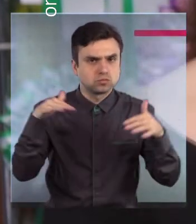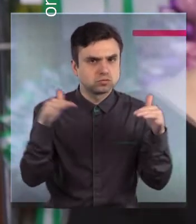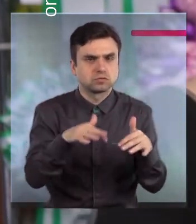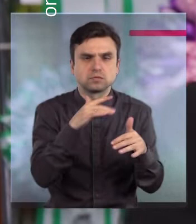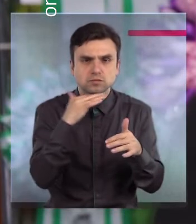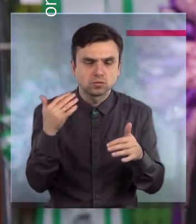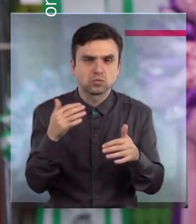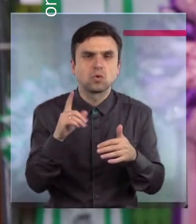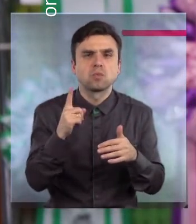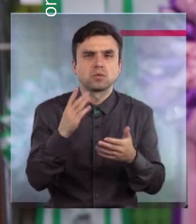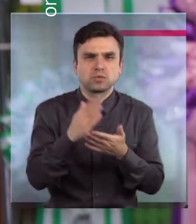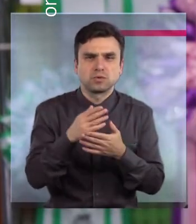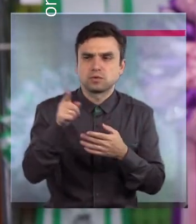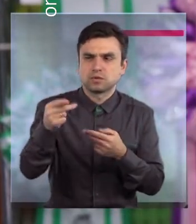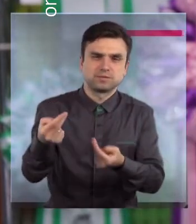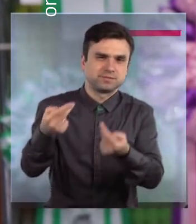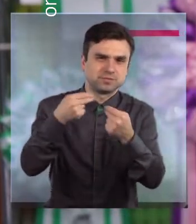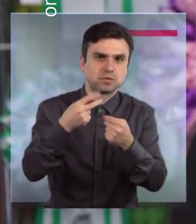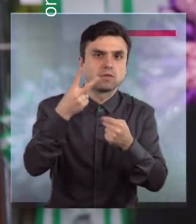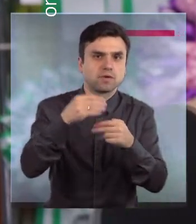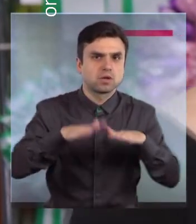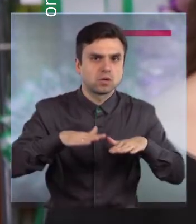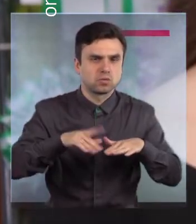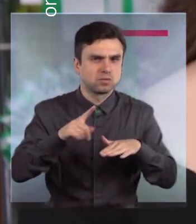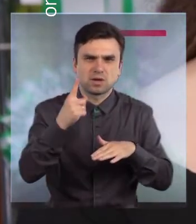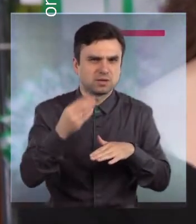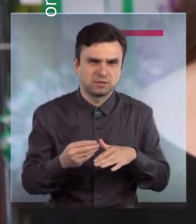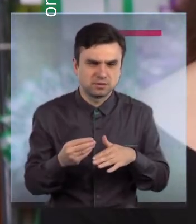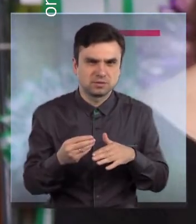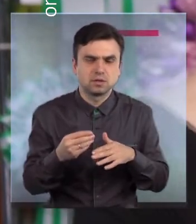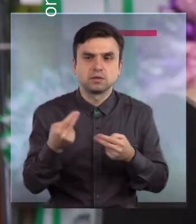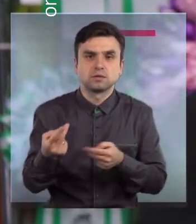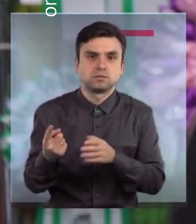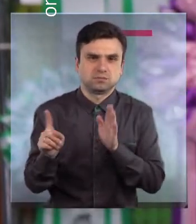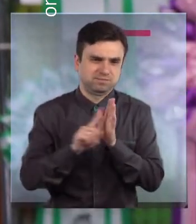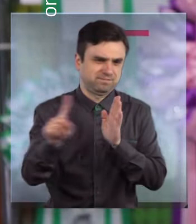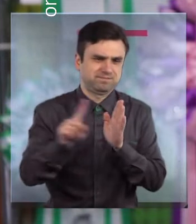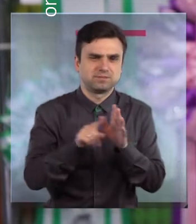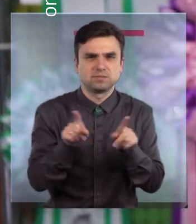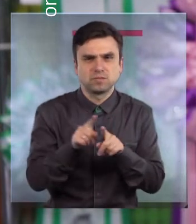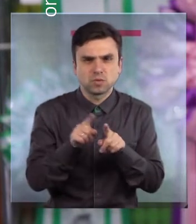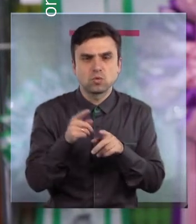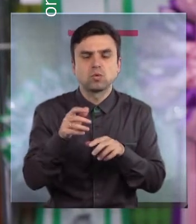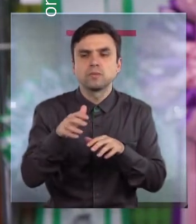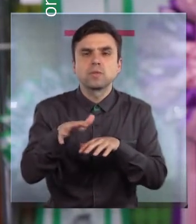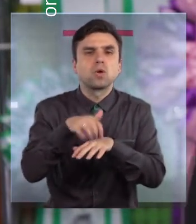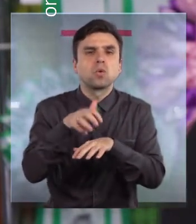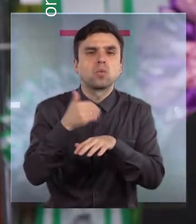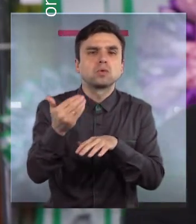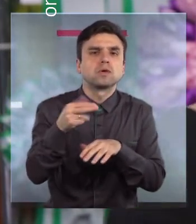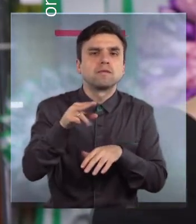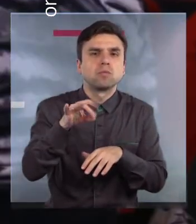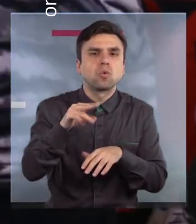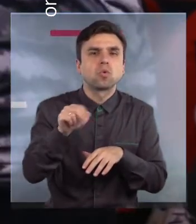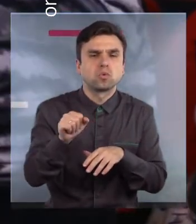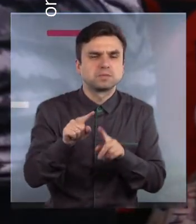Это такие редкие породы, как танкинская. Их было 12 кошек. И сегодня, конечно, их, к сожалению, не увидите, если разве что на